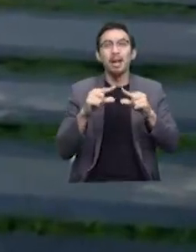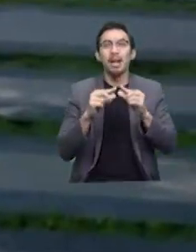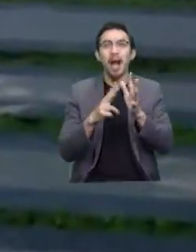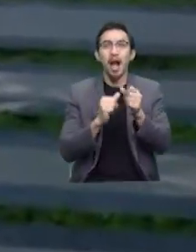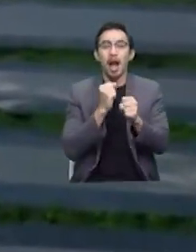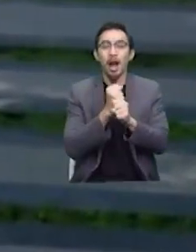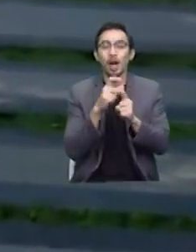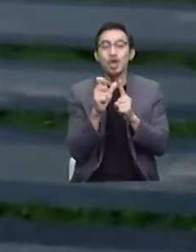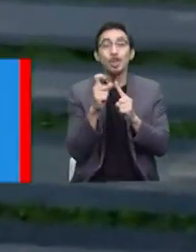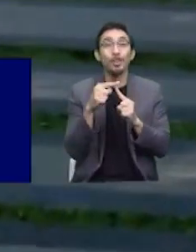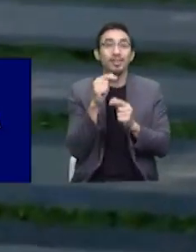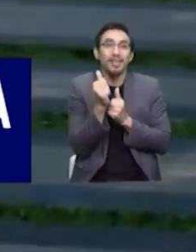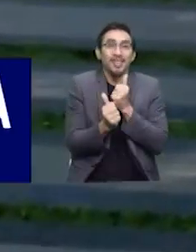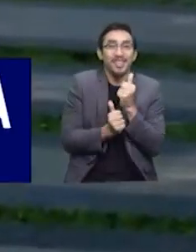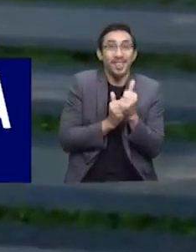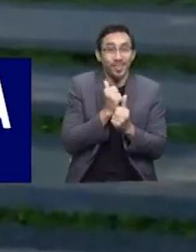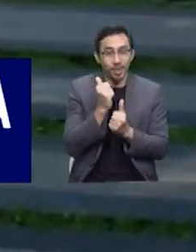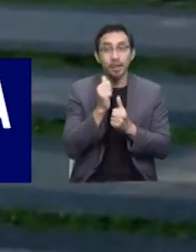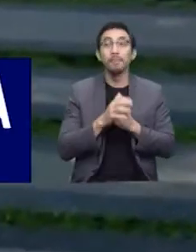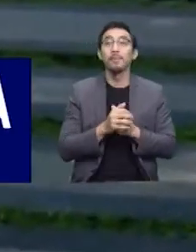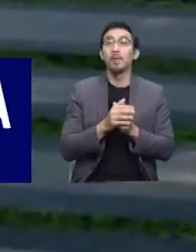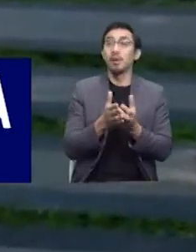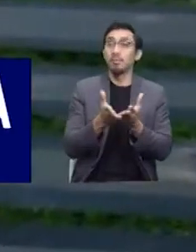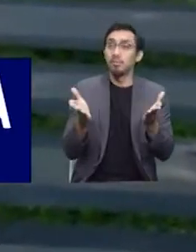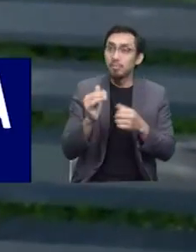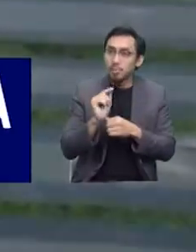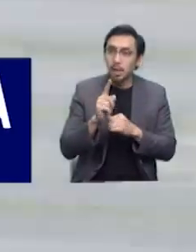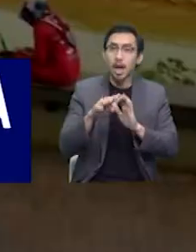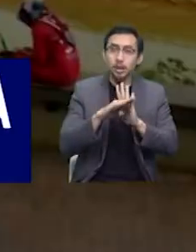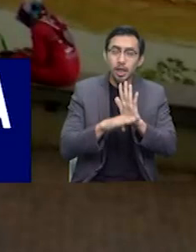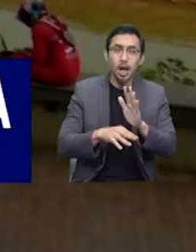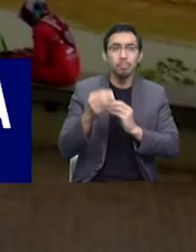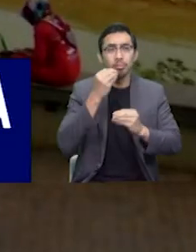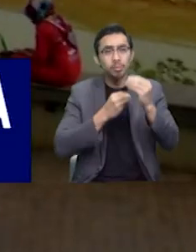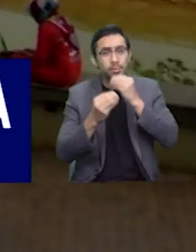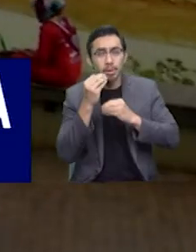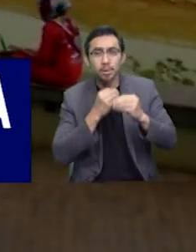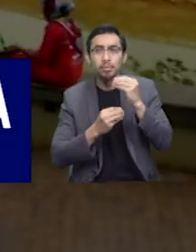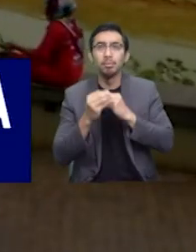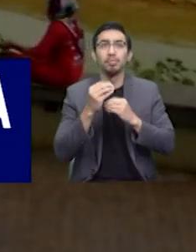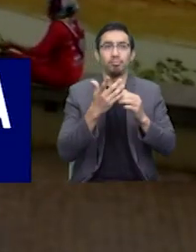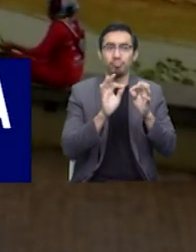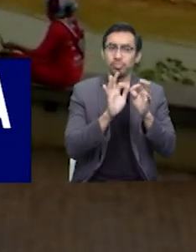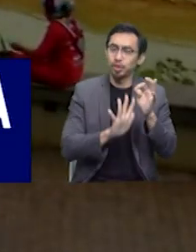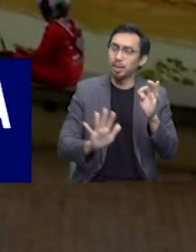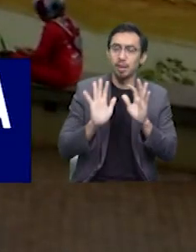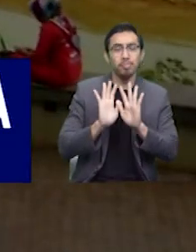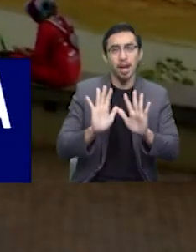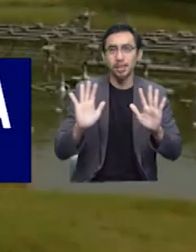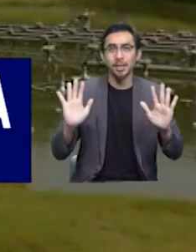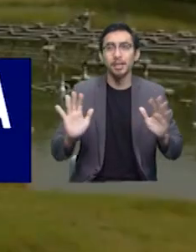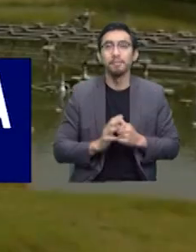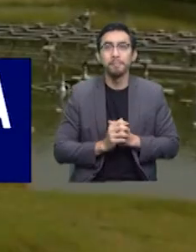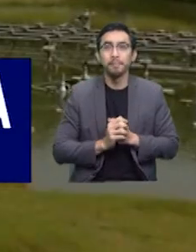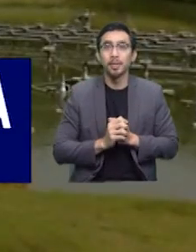khawatir, karena ada festival kuliner yang menyajikan beragam menu Nusantara. Sementara itu, puncaknya,